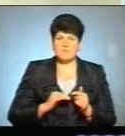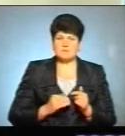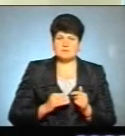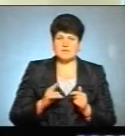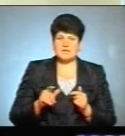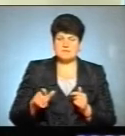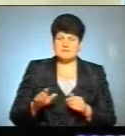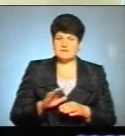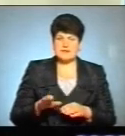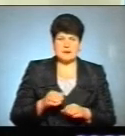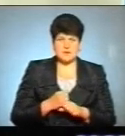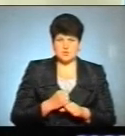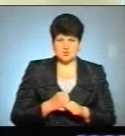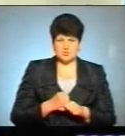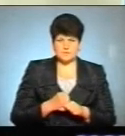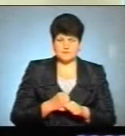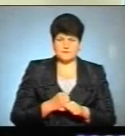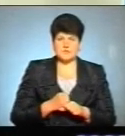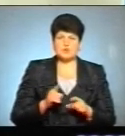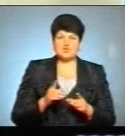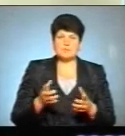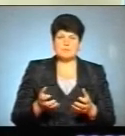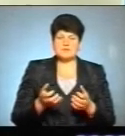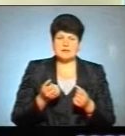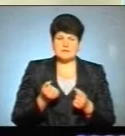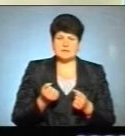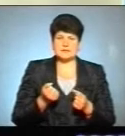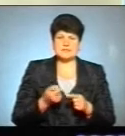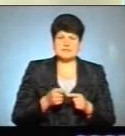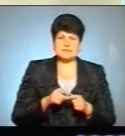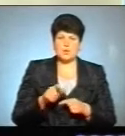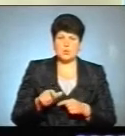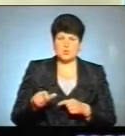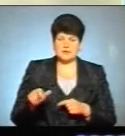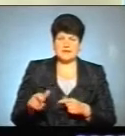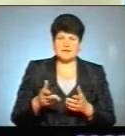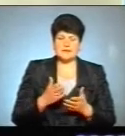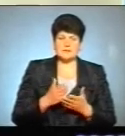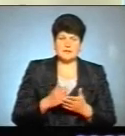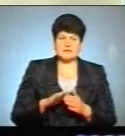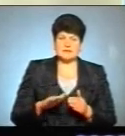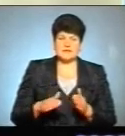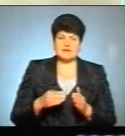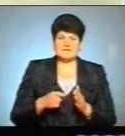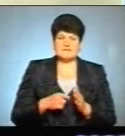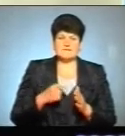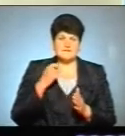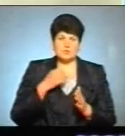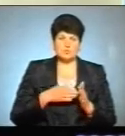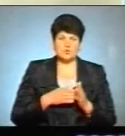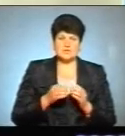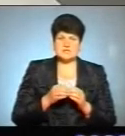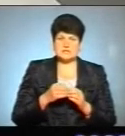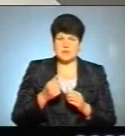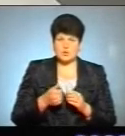не працюють. І, власне, щоб підтримати цих людей, які мають дітей віком до 10 років.